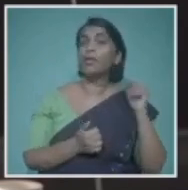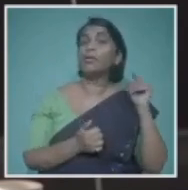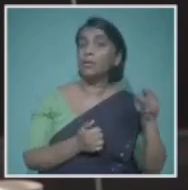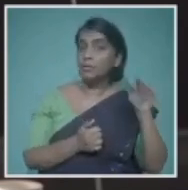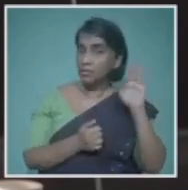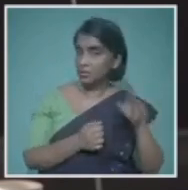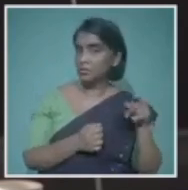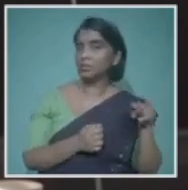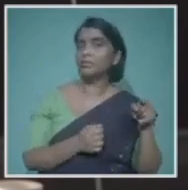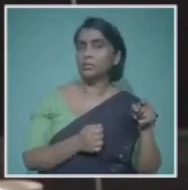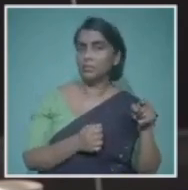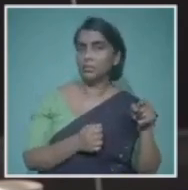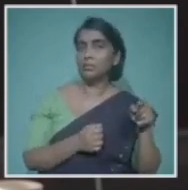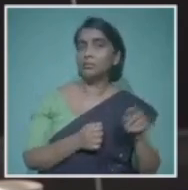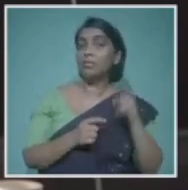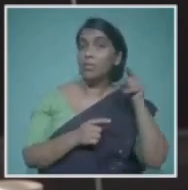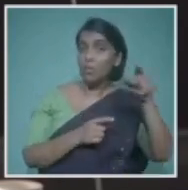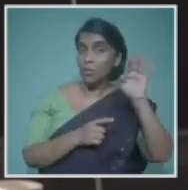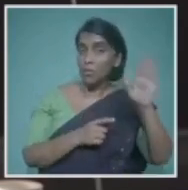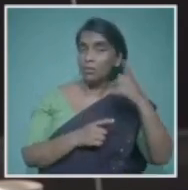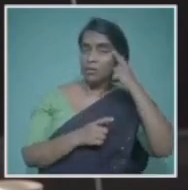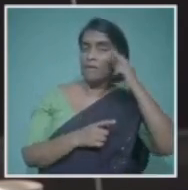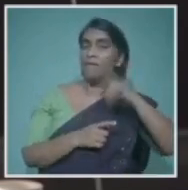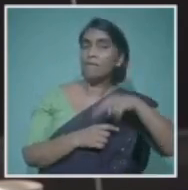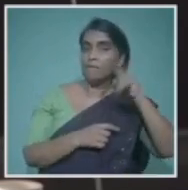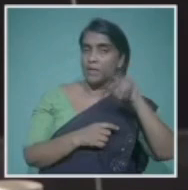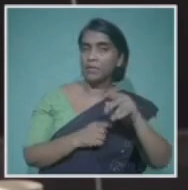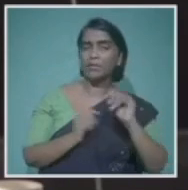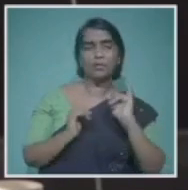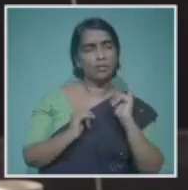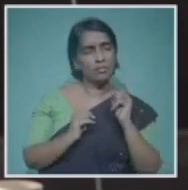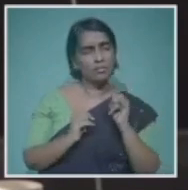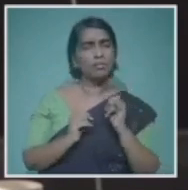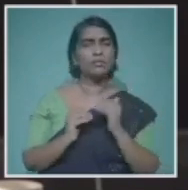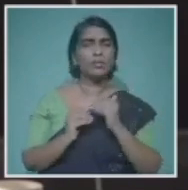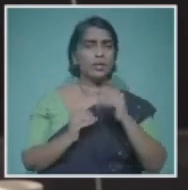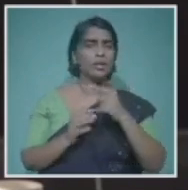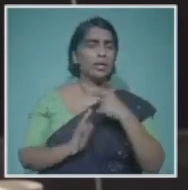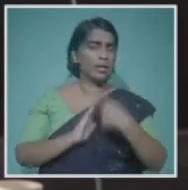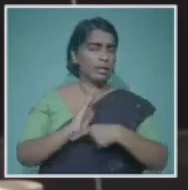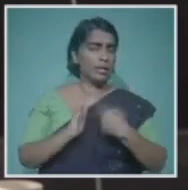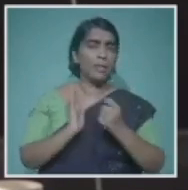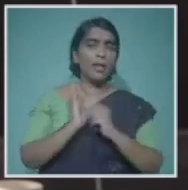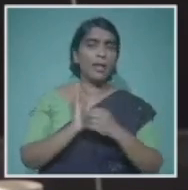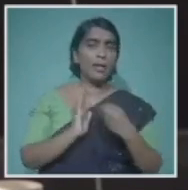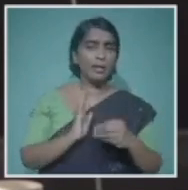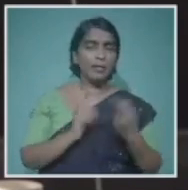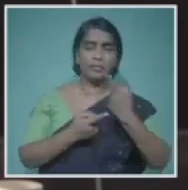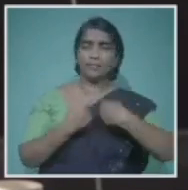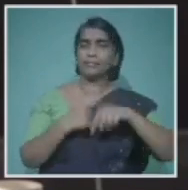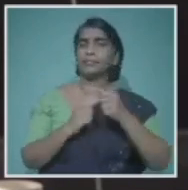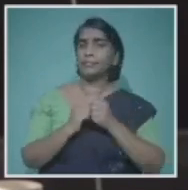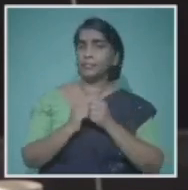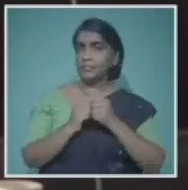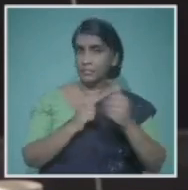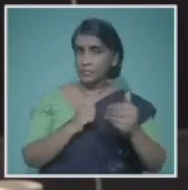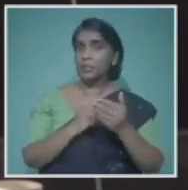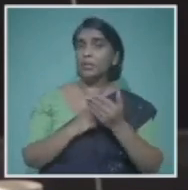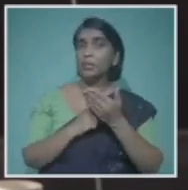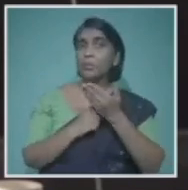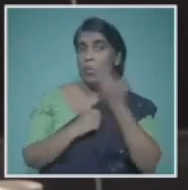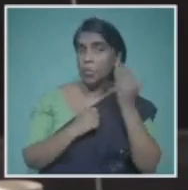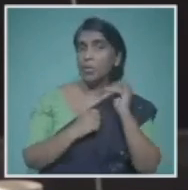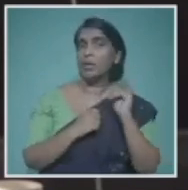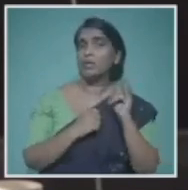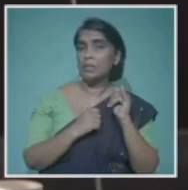තැන තමයි ඔවුන් විශ්වාස කරනවා යම් කිසි විදියක දේශීය ණය ප්‍රතිව්‍යුහගත කිරීමක් සිද්ධ වෙවි